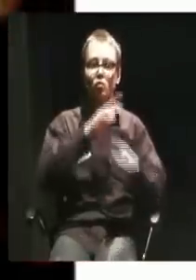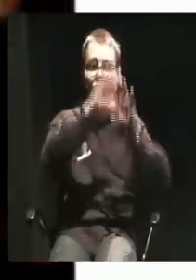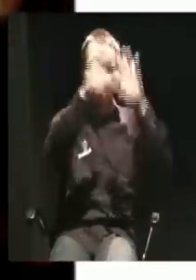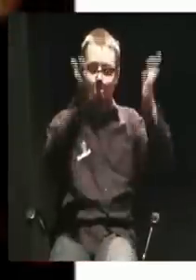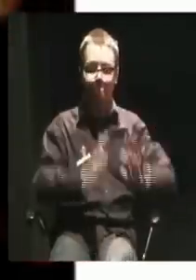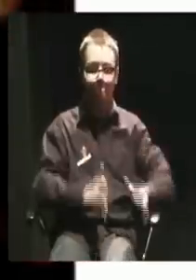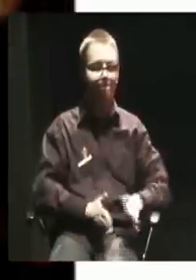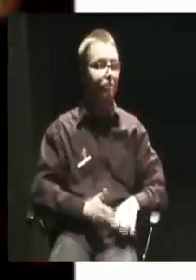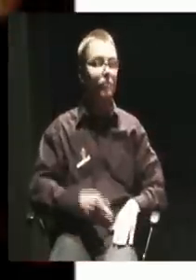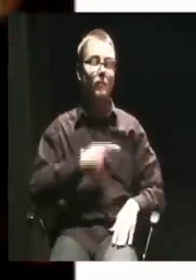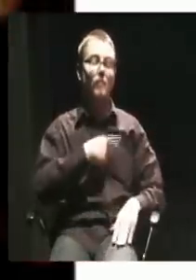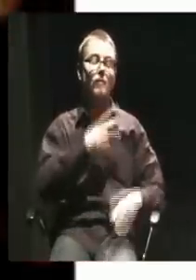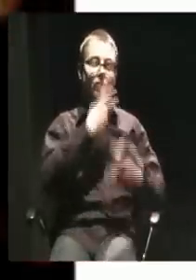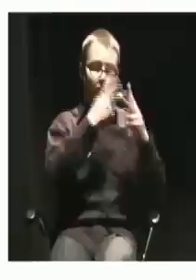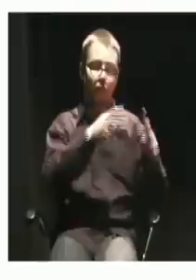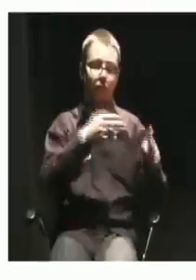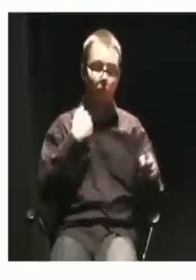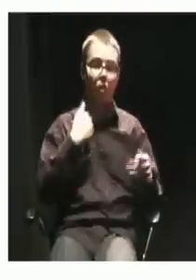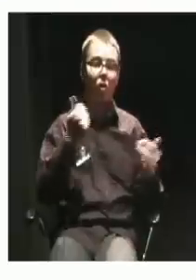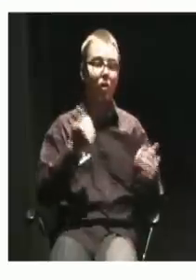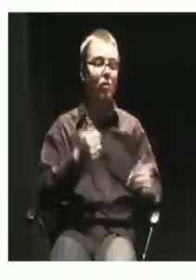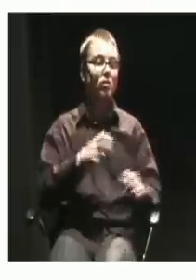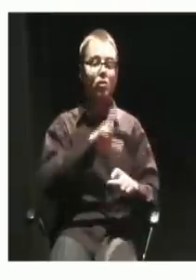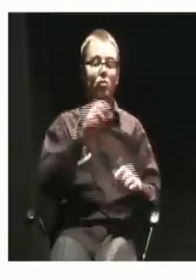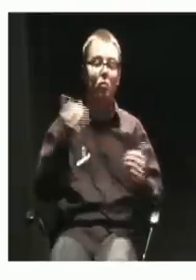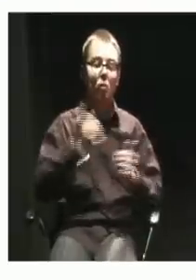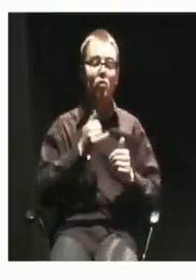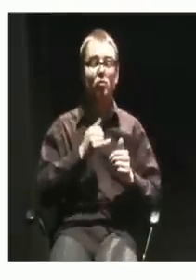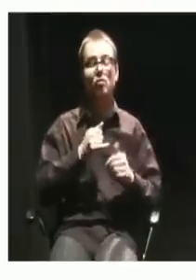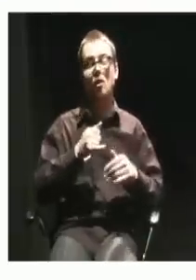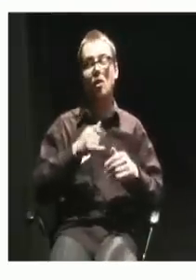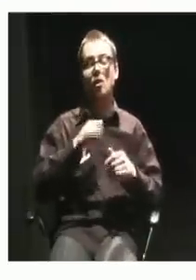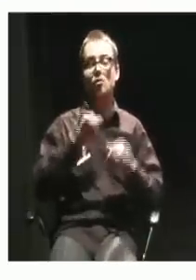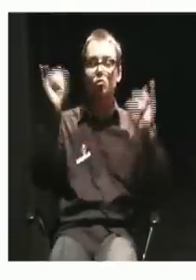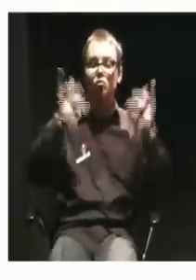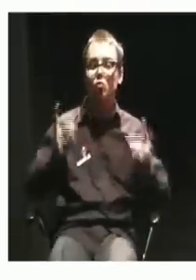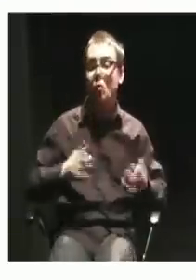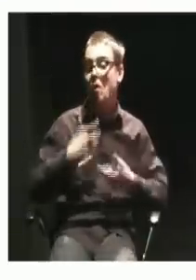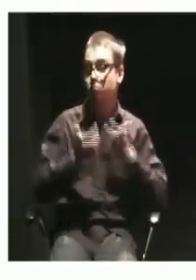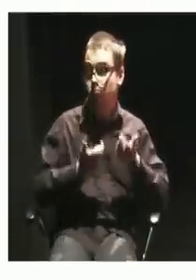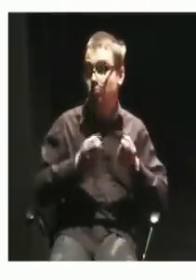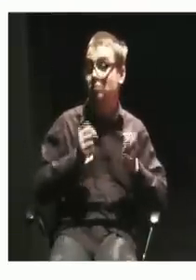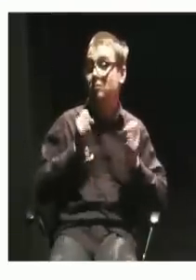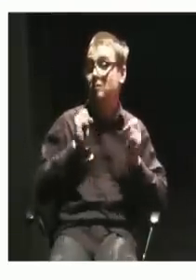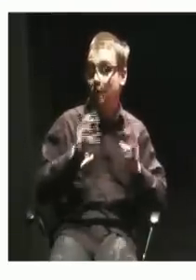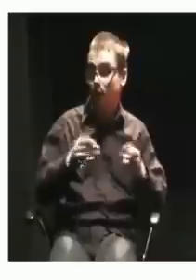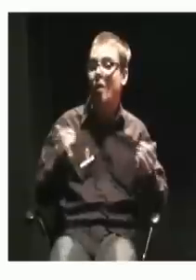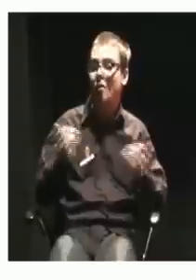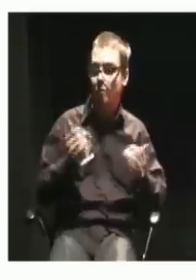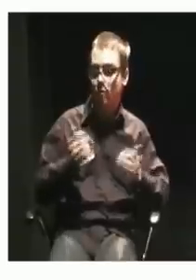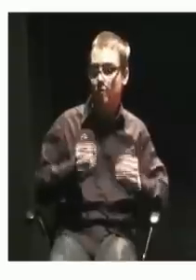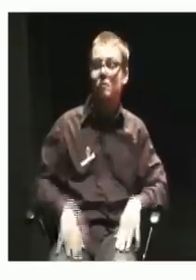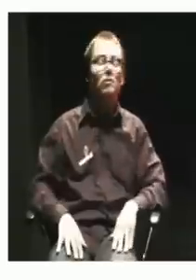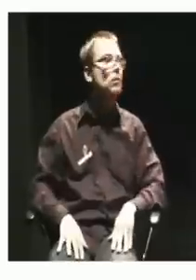Czy można zostać artystą? Oczywiście, że można. Dlaczego nie? Kojarzycie koncert Madonny, który miał się odbyć, który właściwie się odbył, ale miał się nie